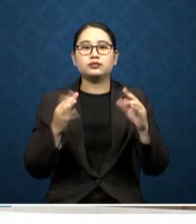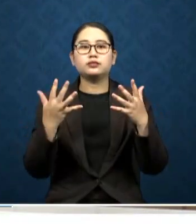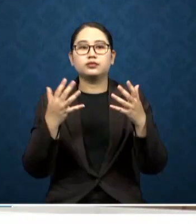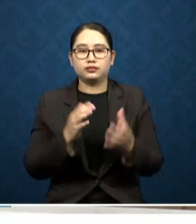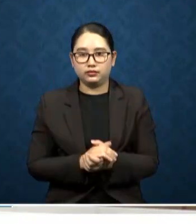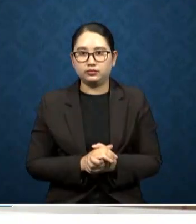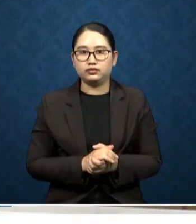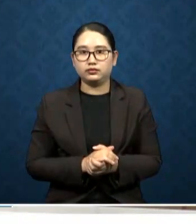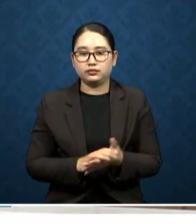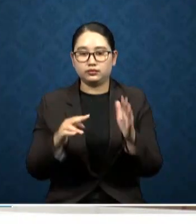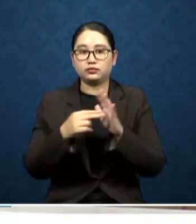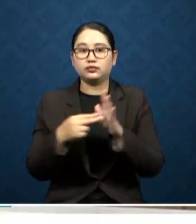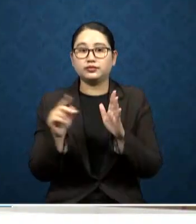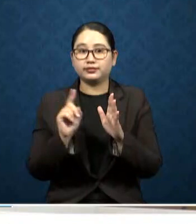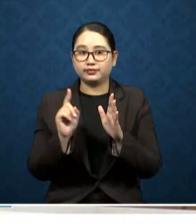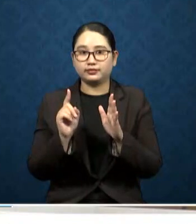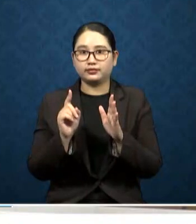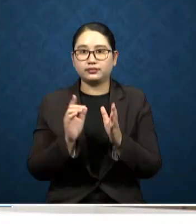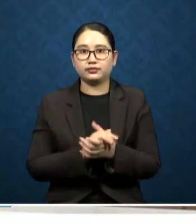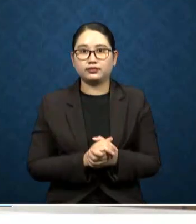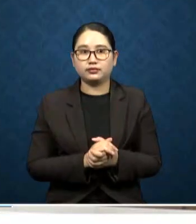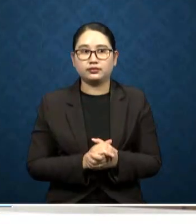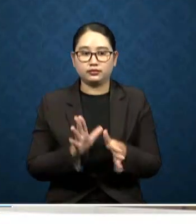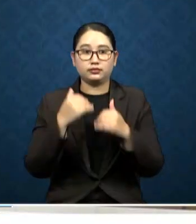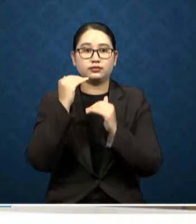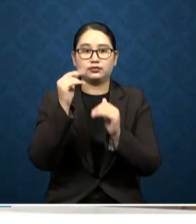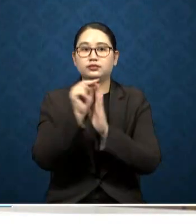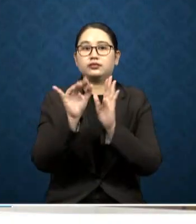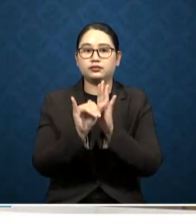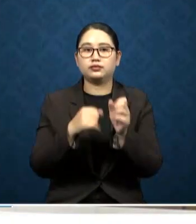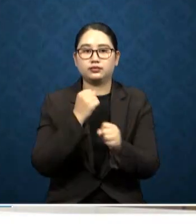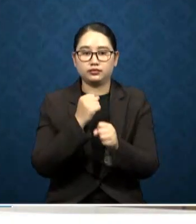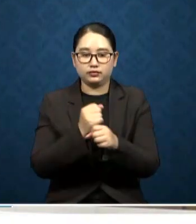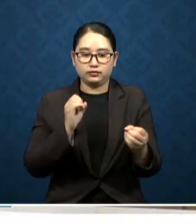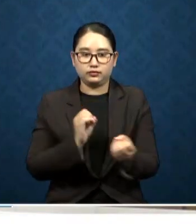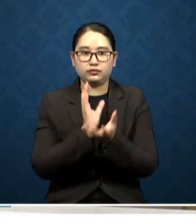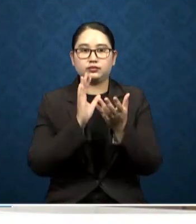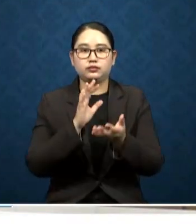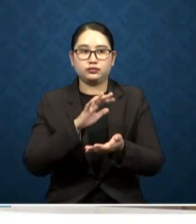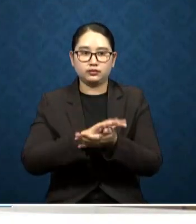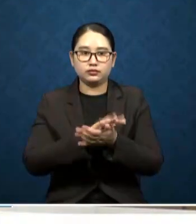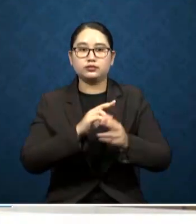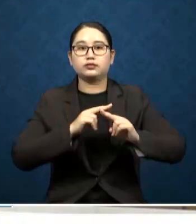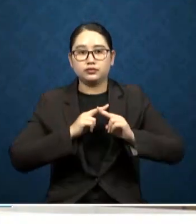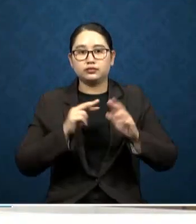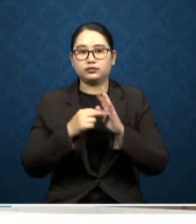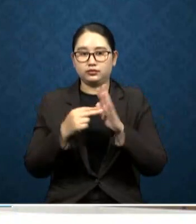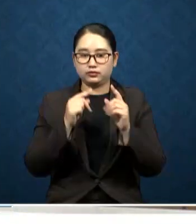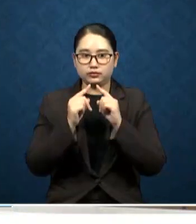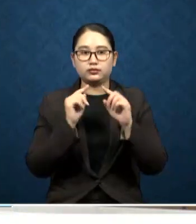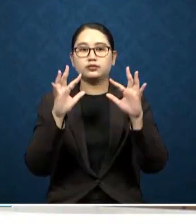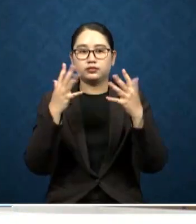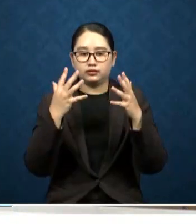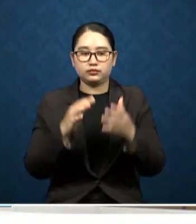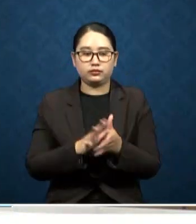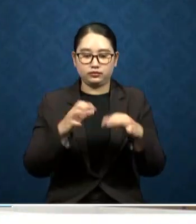เลยนั่นหมายความว่าเวลากำหนดนโยบายบางอย่างมันกระทบกับเอกชนเก็ไม่ได้พูดคุยกันไม่